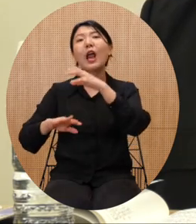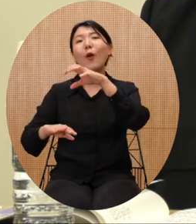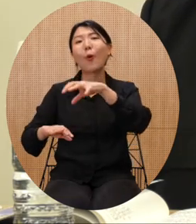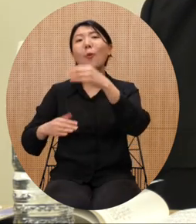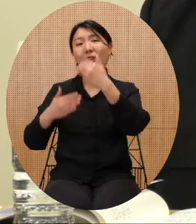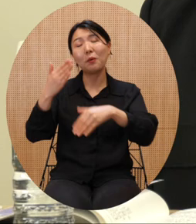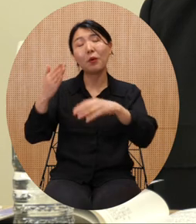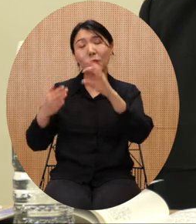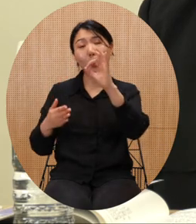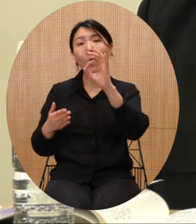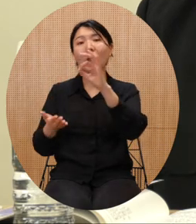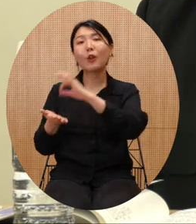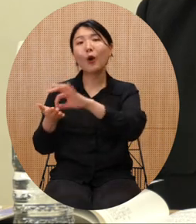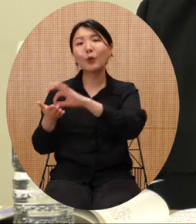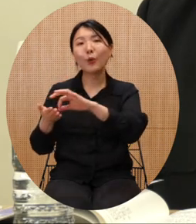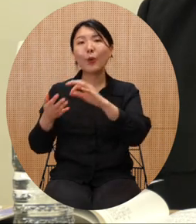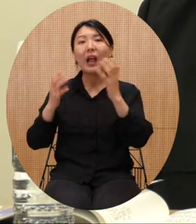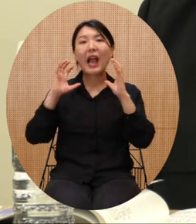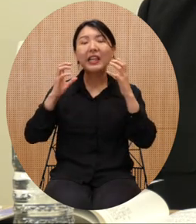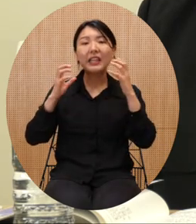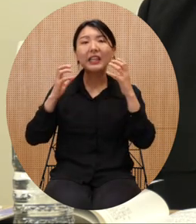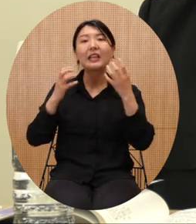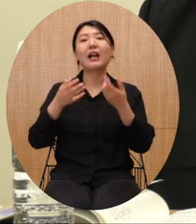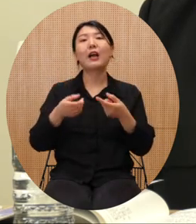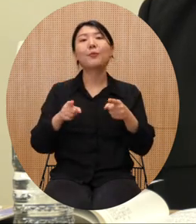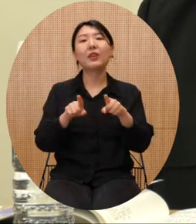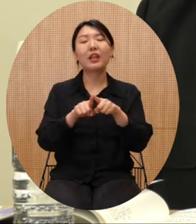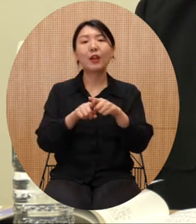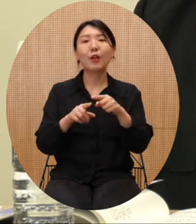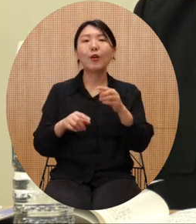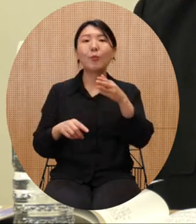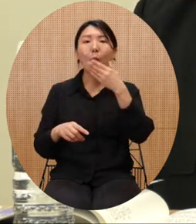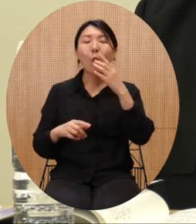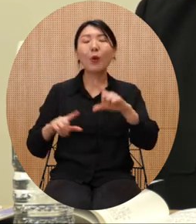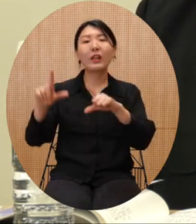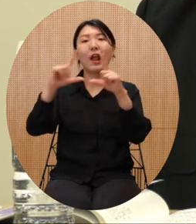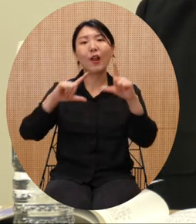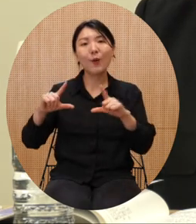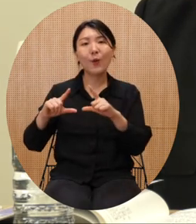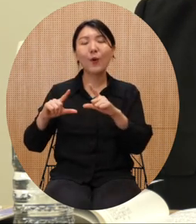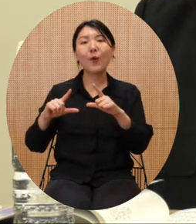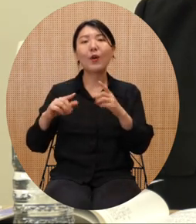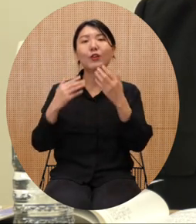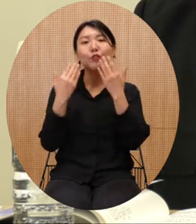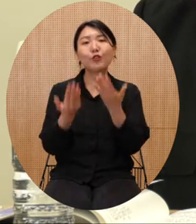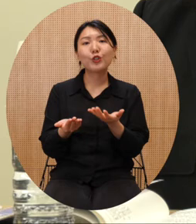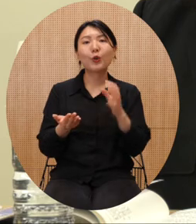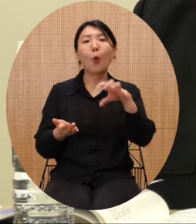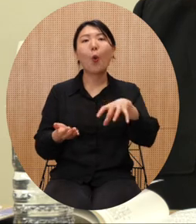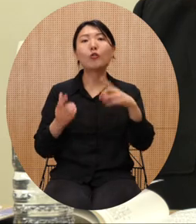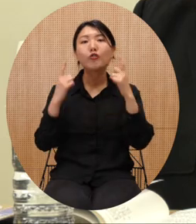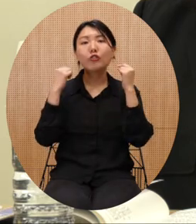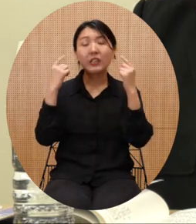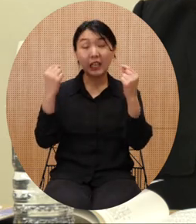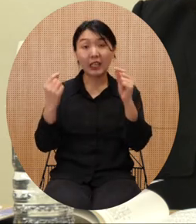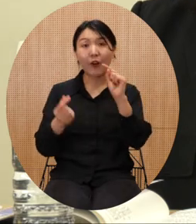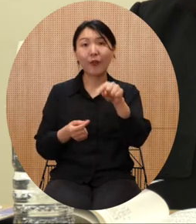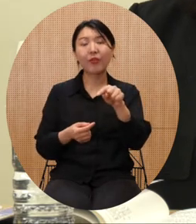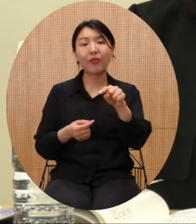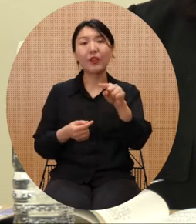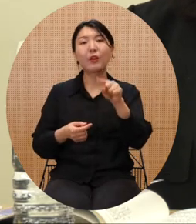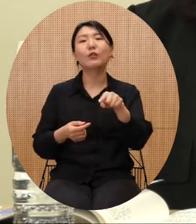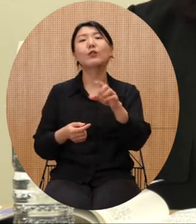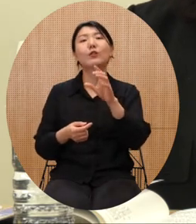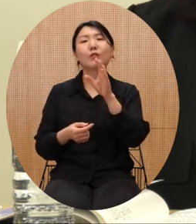되더라도 아이들과 같이 자고 먹고 쉴 수 있는 공간이 유지가 된다는 거에 굉장히 좋은